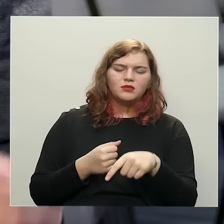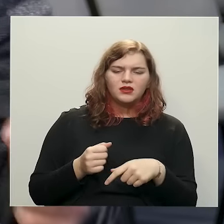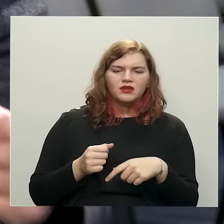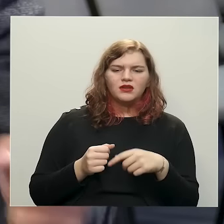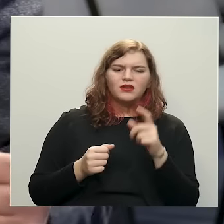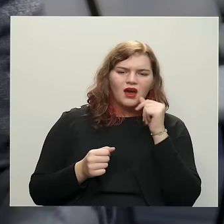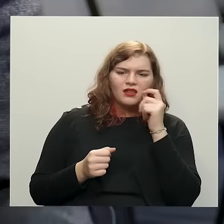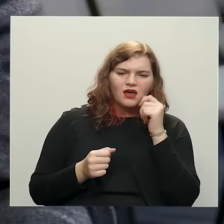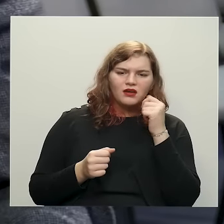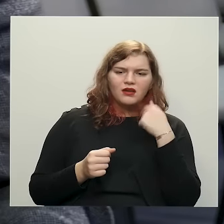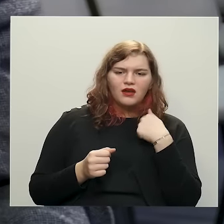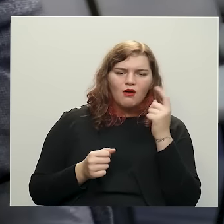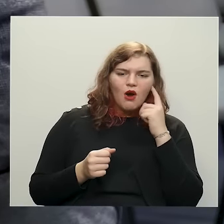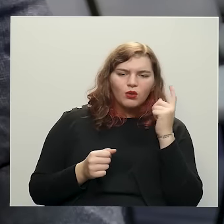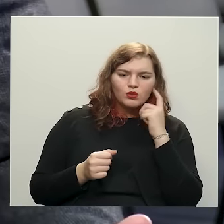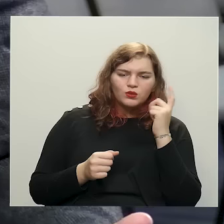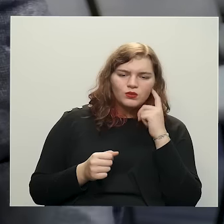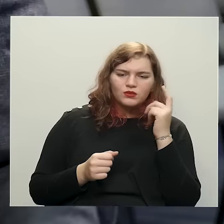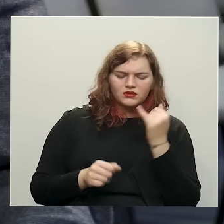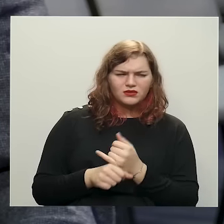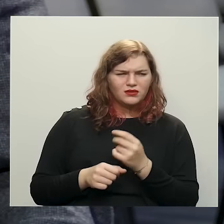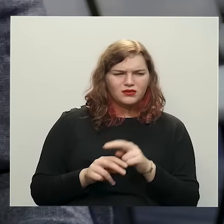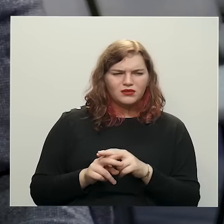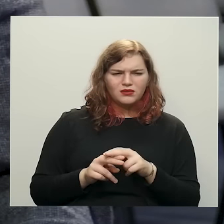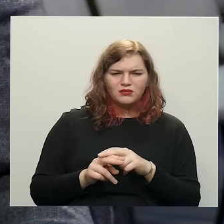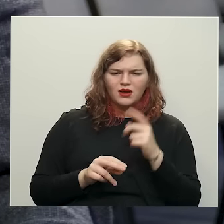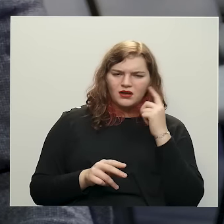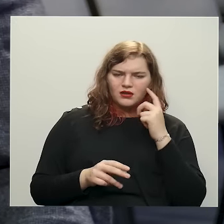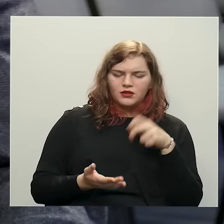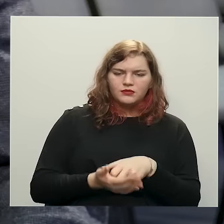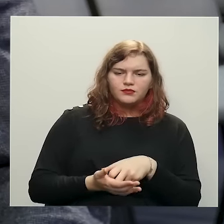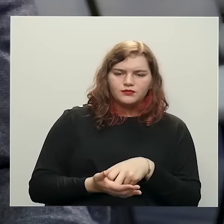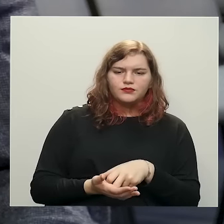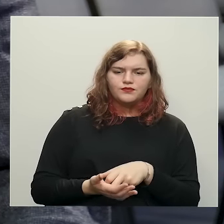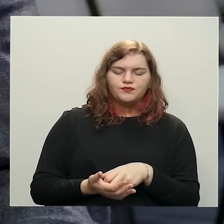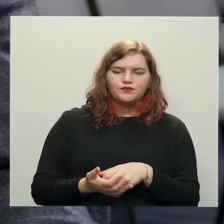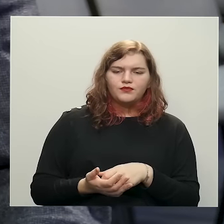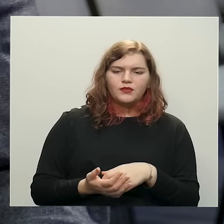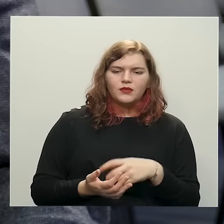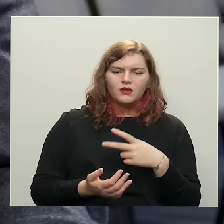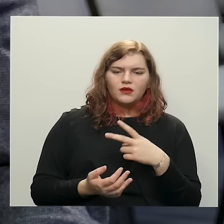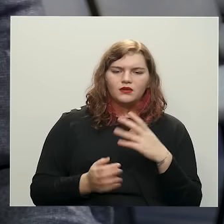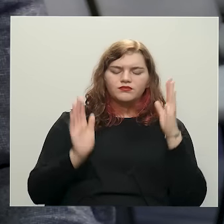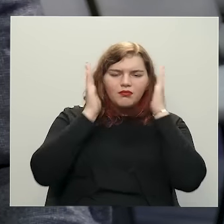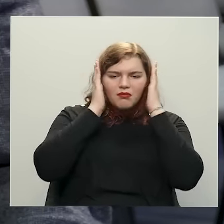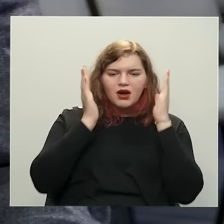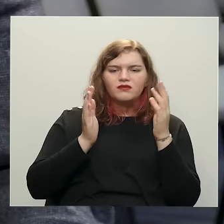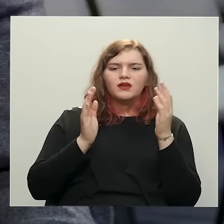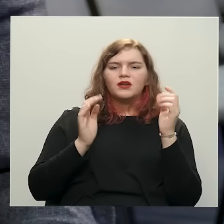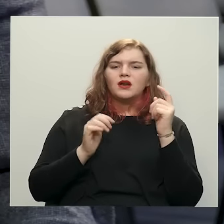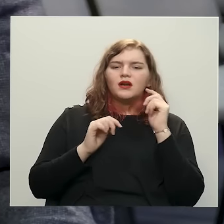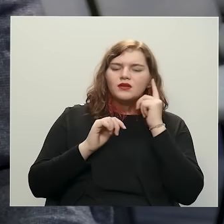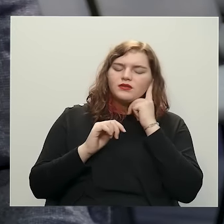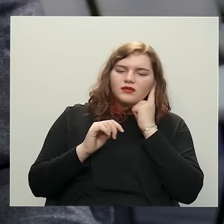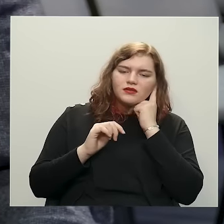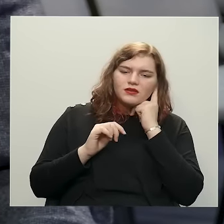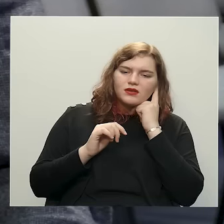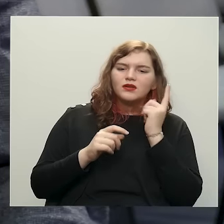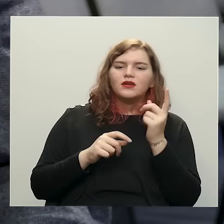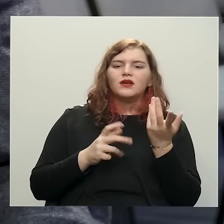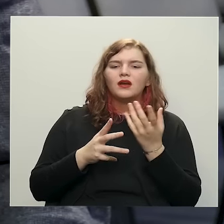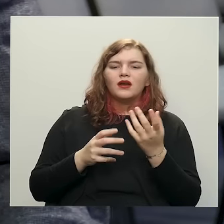acolo, tati, tati, eu aud. Cum s-a auzit? M-am pus în genunchi, am pus paravan, am pus degetul în urechea dreaptă la